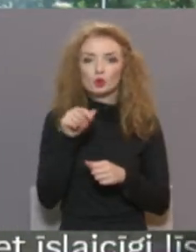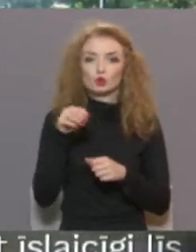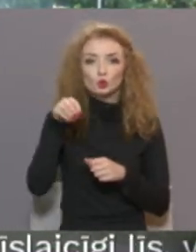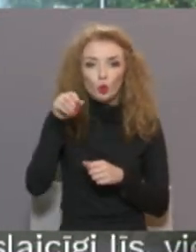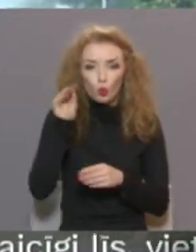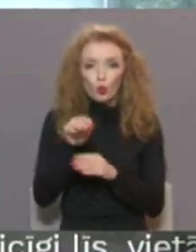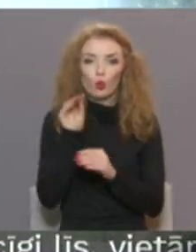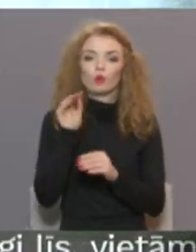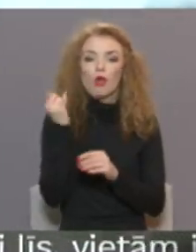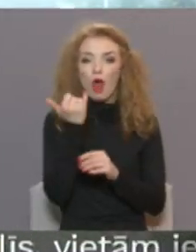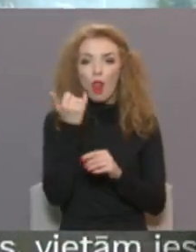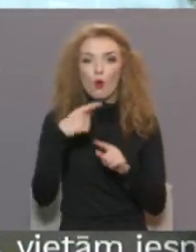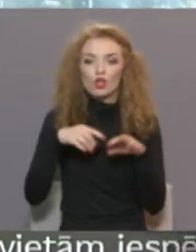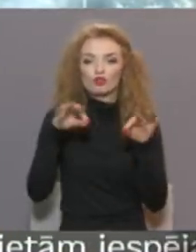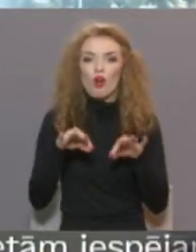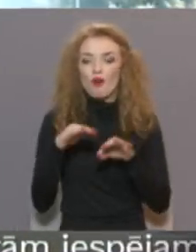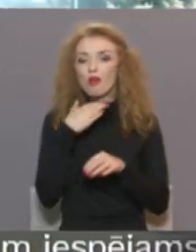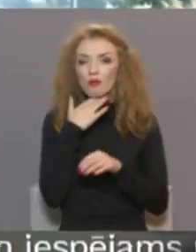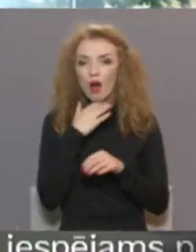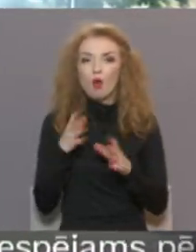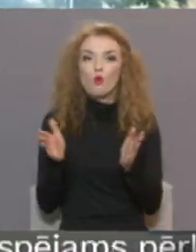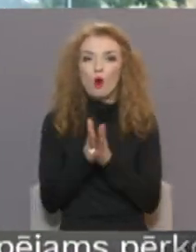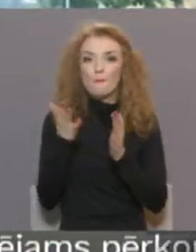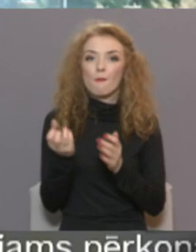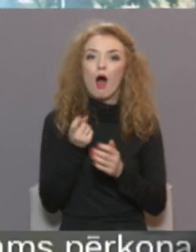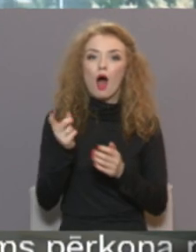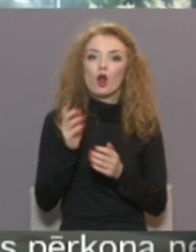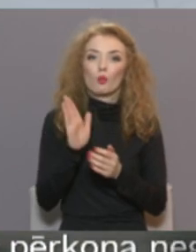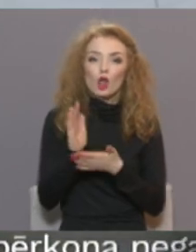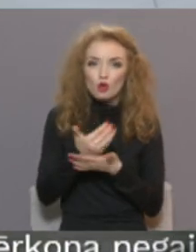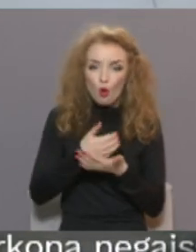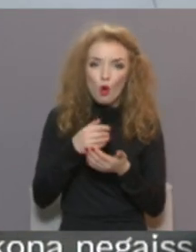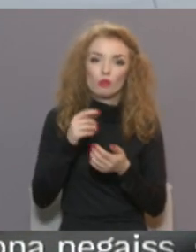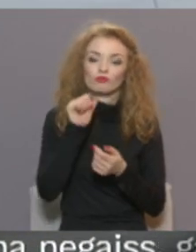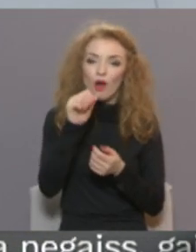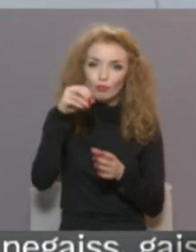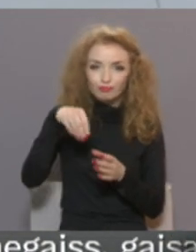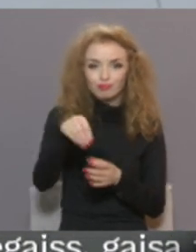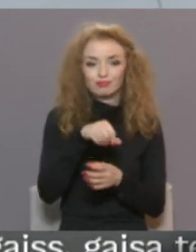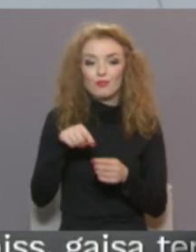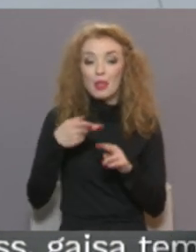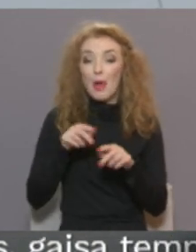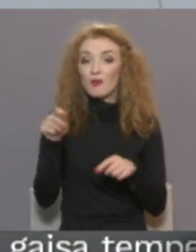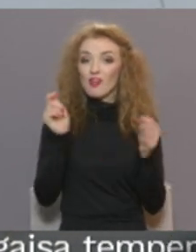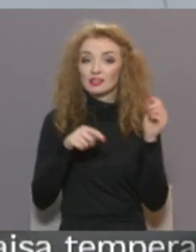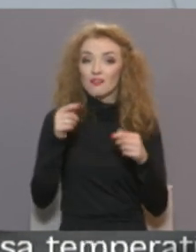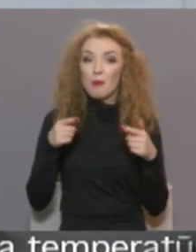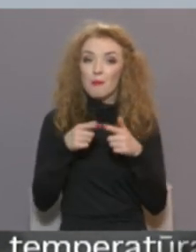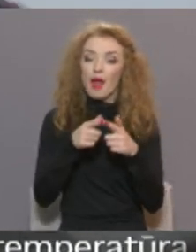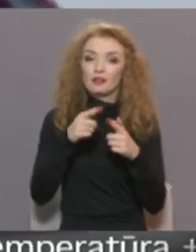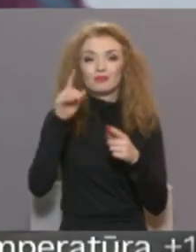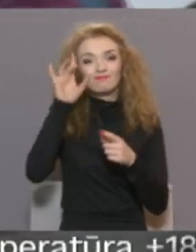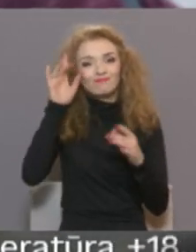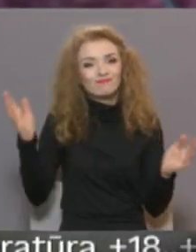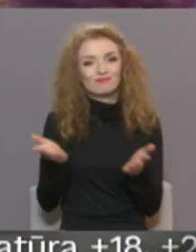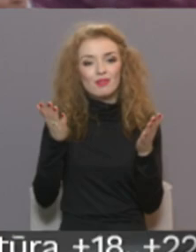un iekšā ir žāvēta gaļiņu, viņi tiek pasniegt ar bujoniņu, zaļumiem un krējumu. Šādu festivālu mērķis ir popularizēt mazākumu